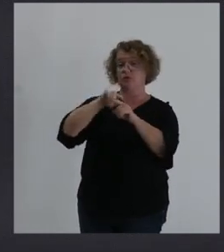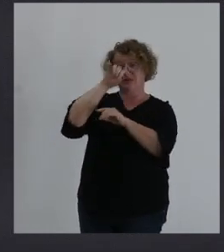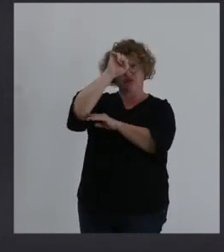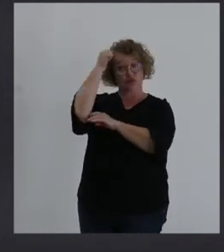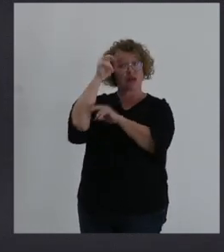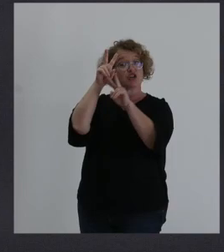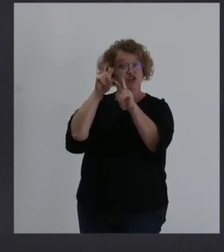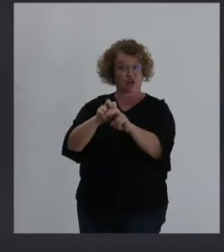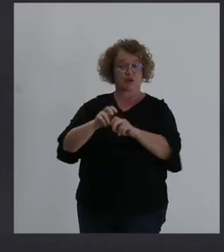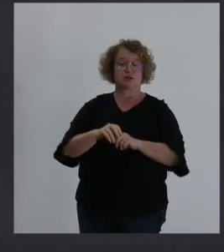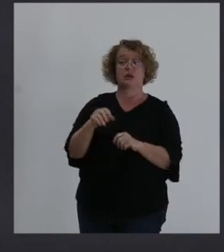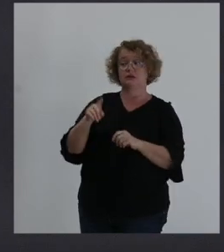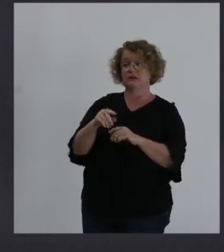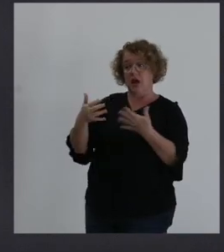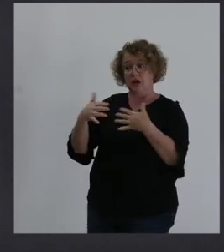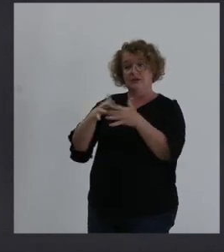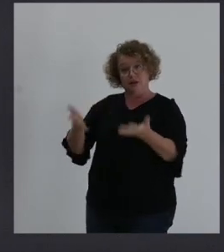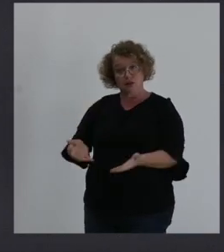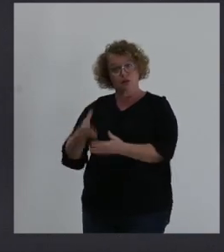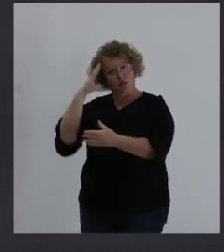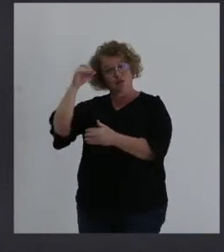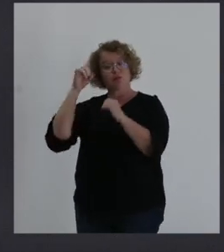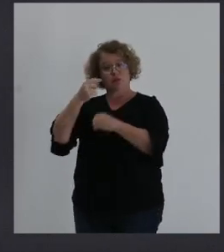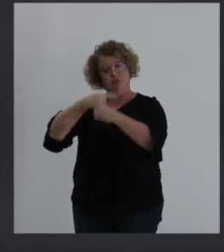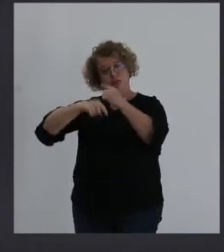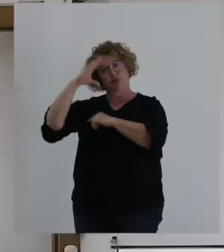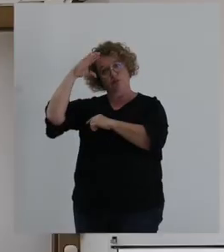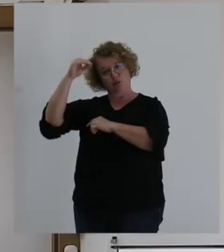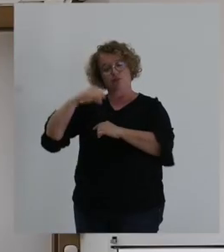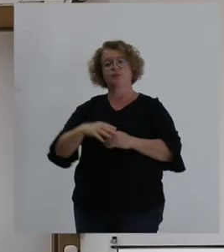aussi une autre voie d'insertion et de professionnalisation.